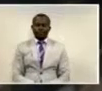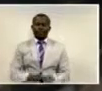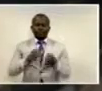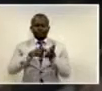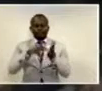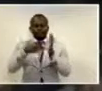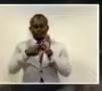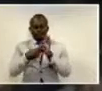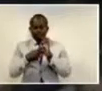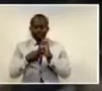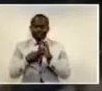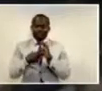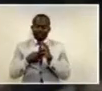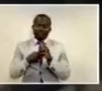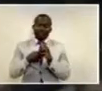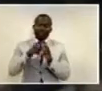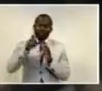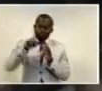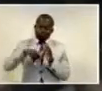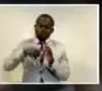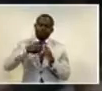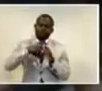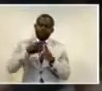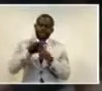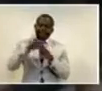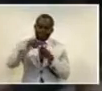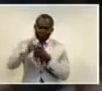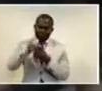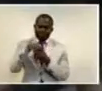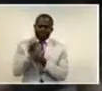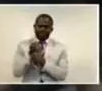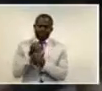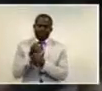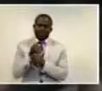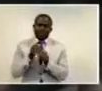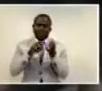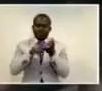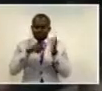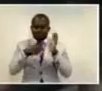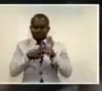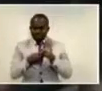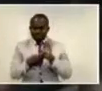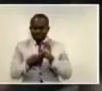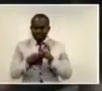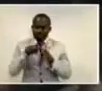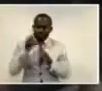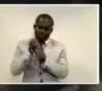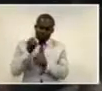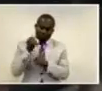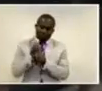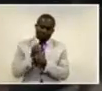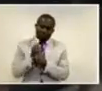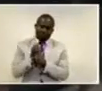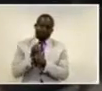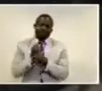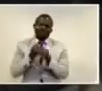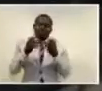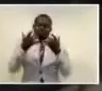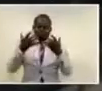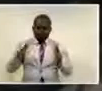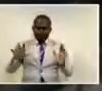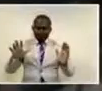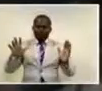imishinga igira ikivamo umushinga urakorwa